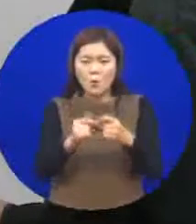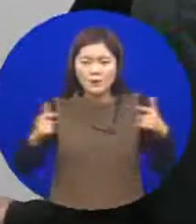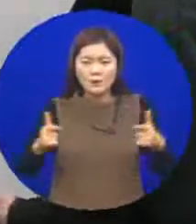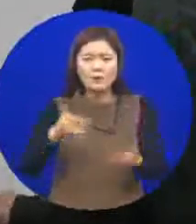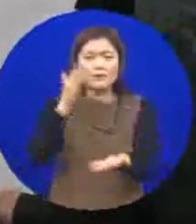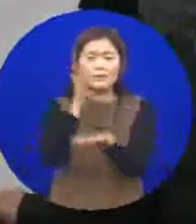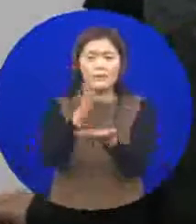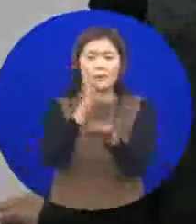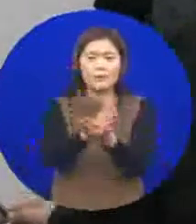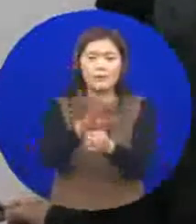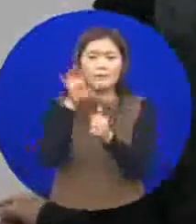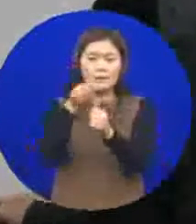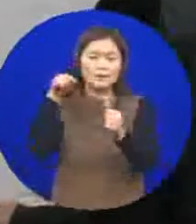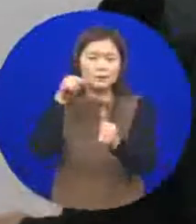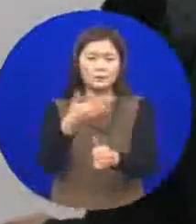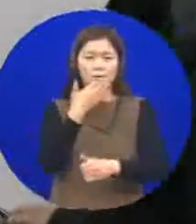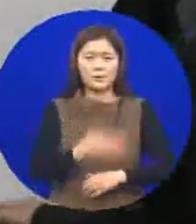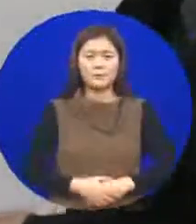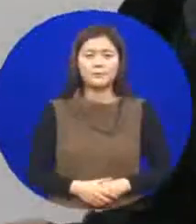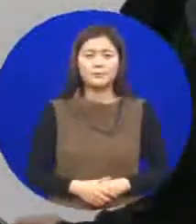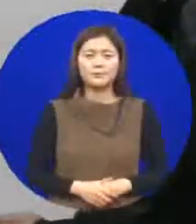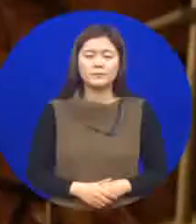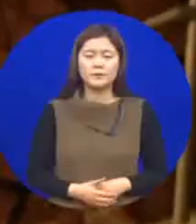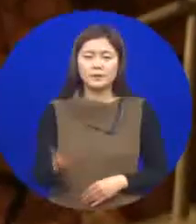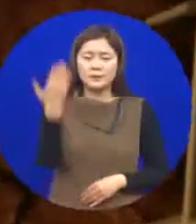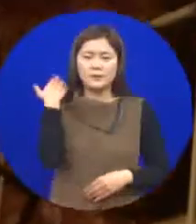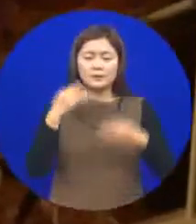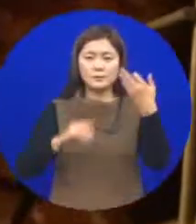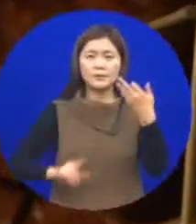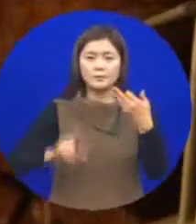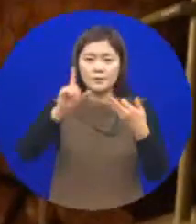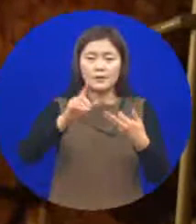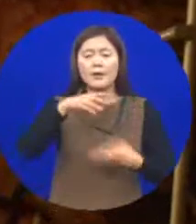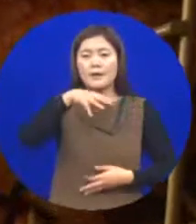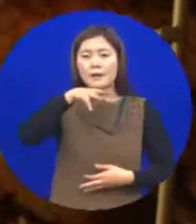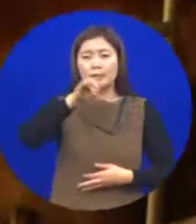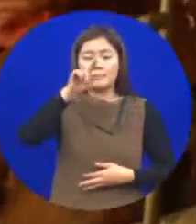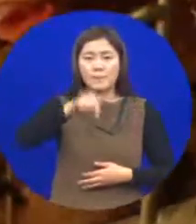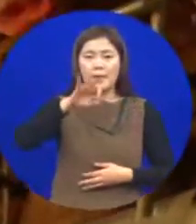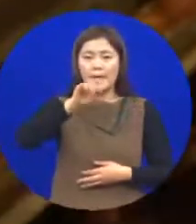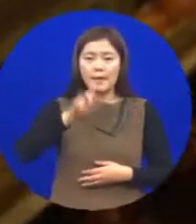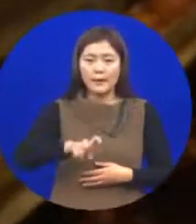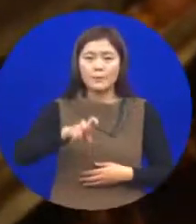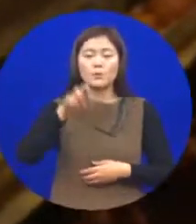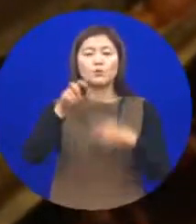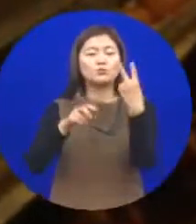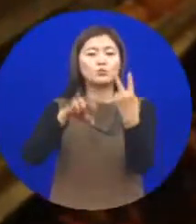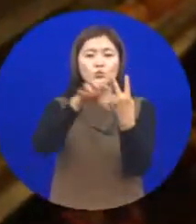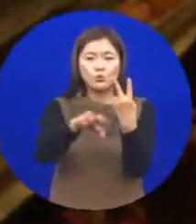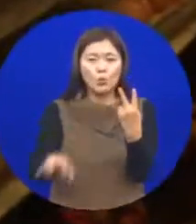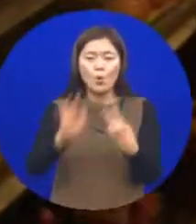AI가 확산되지 않도록 철저한 방역을 지시했습니다. 지난 13일 처인구 백안면 석천리 두